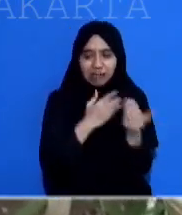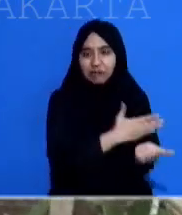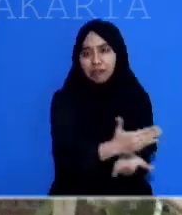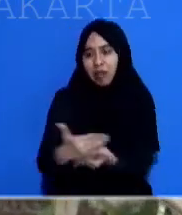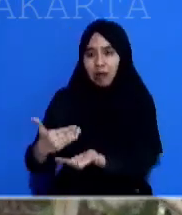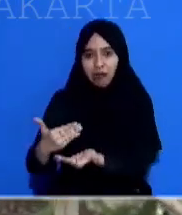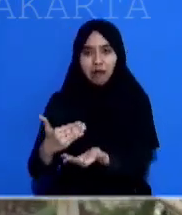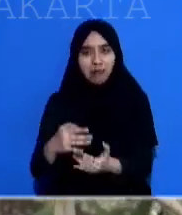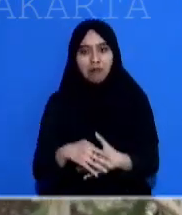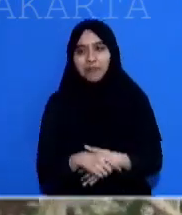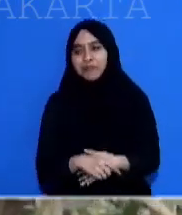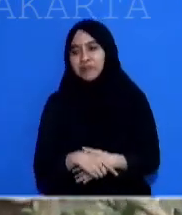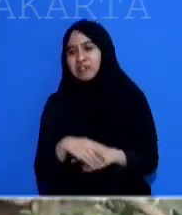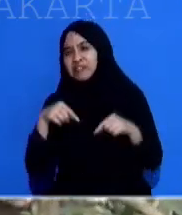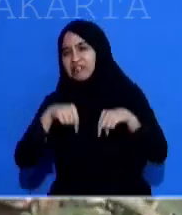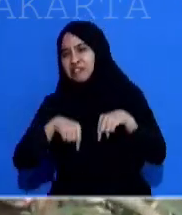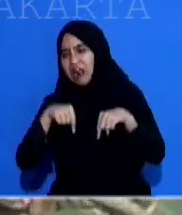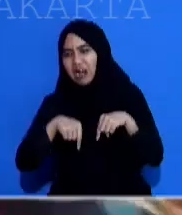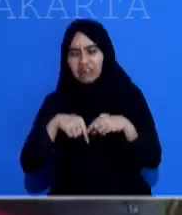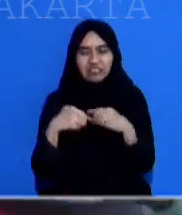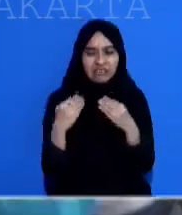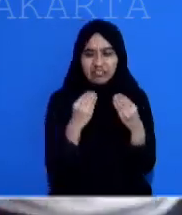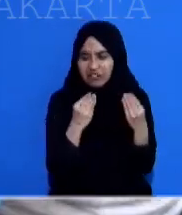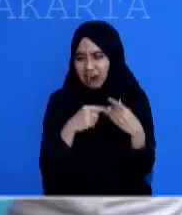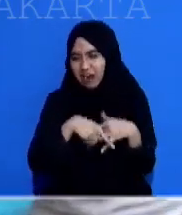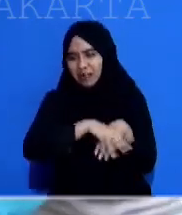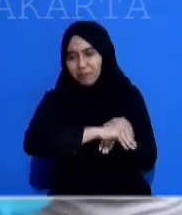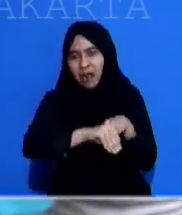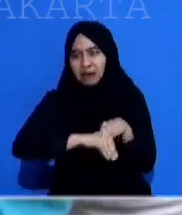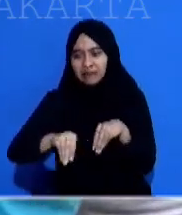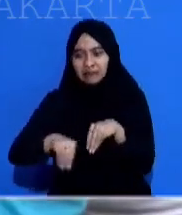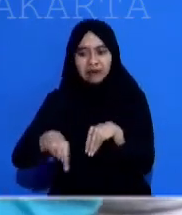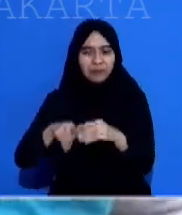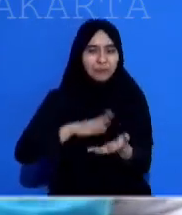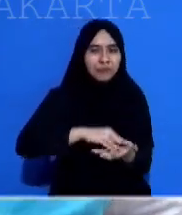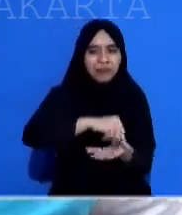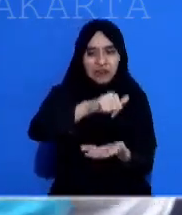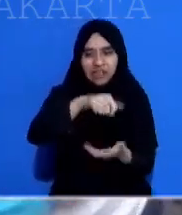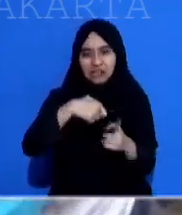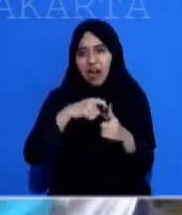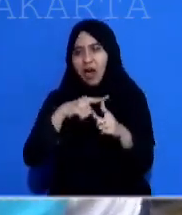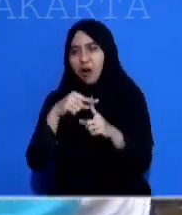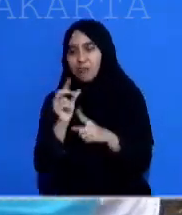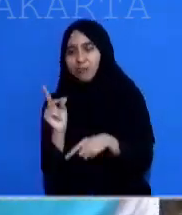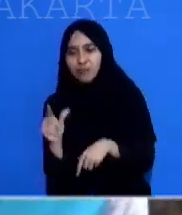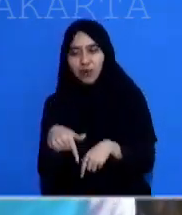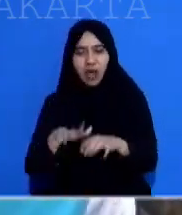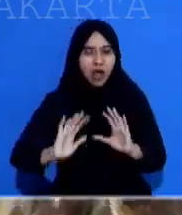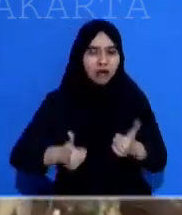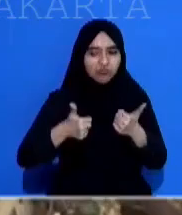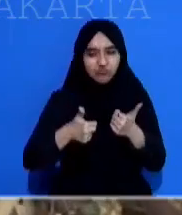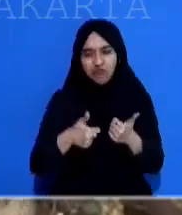panen jagung sak menika sinasa tanaman jagung dipun tanem ing sanginggiling siti ingkang ngandhut kapur ananging asilipun ugi